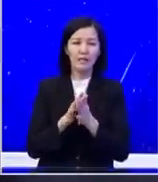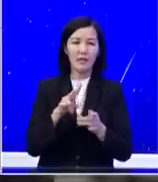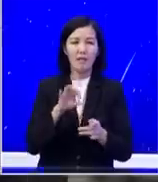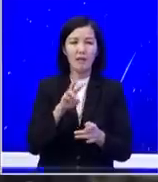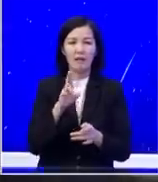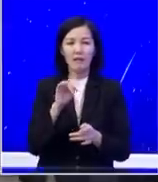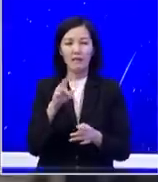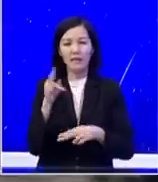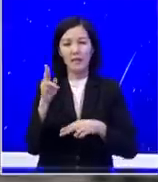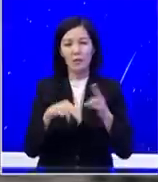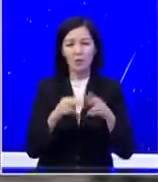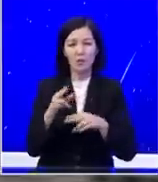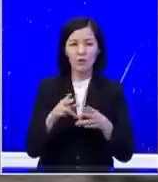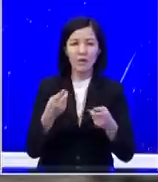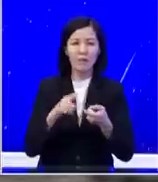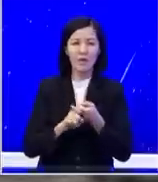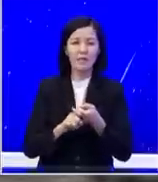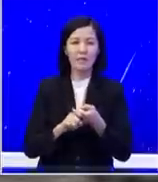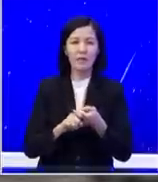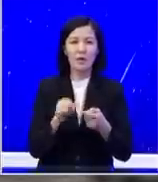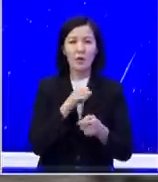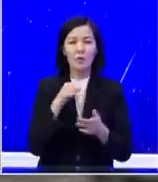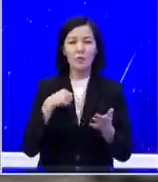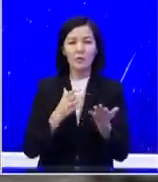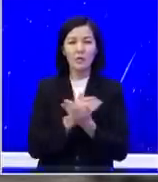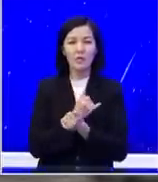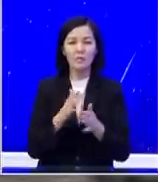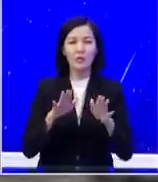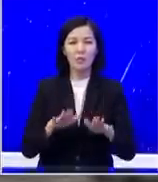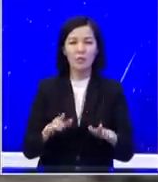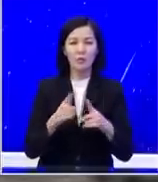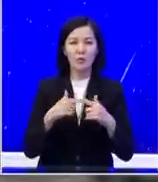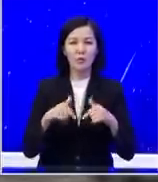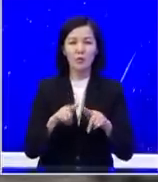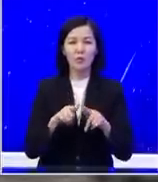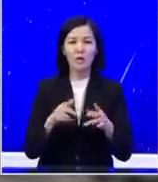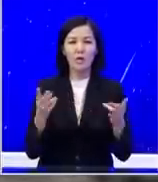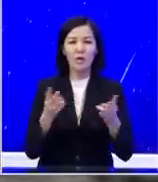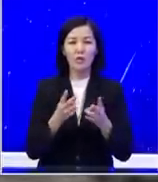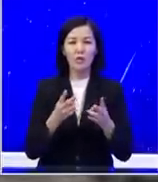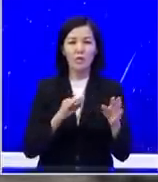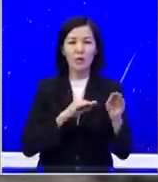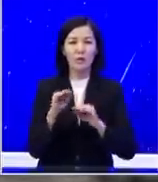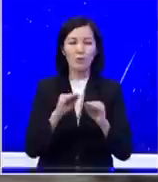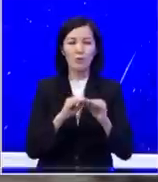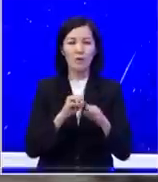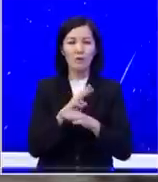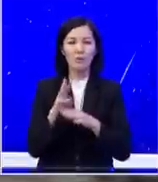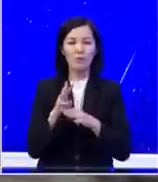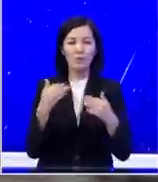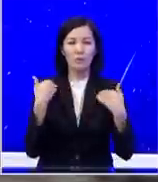логистикалық мәселелерге қатысты қосымша өзіне-өзіне қызмет көрсету бұрыштарын құру, оларды тиісті жабдықтармен қамтамасыз ету